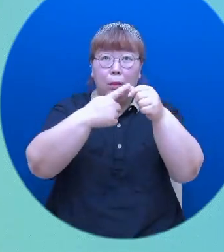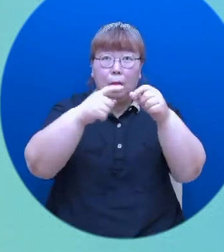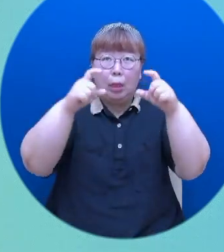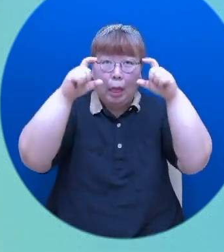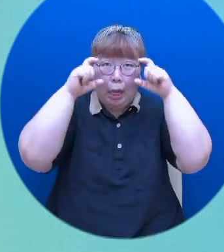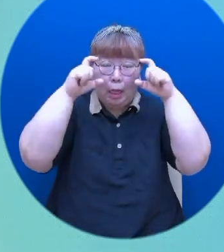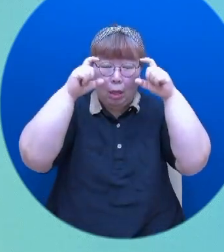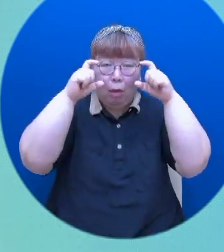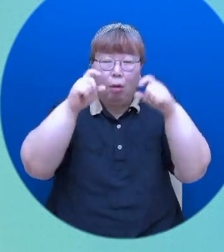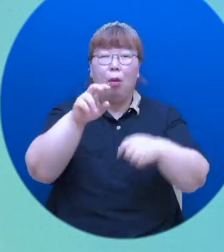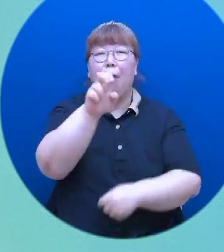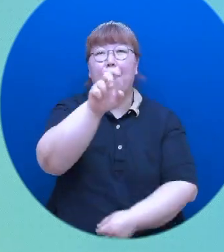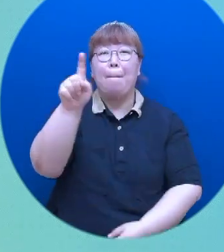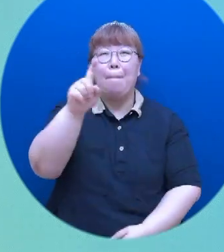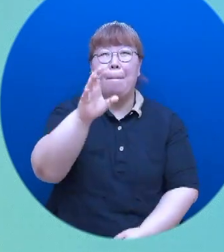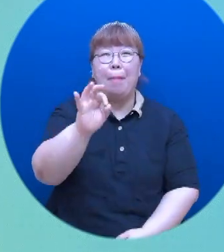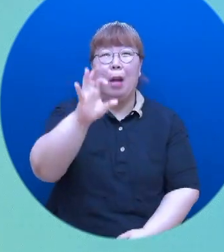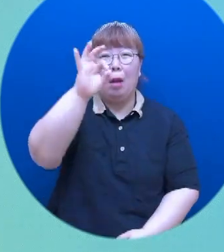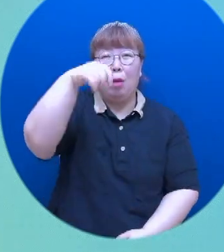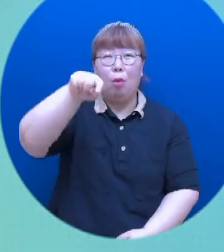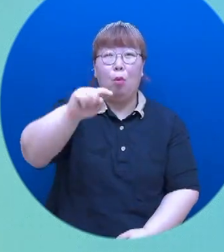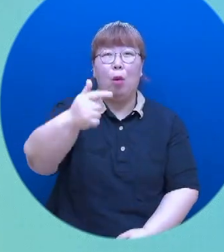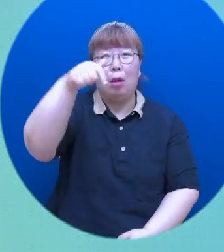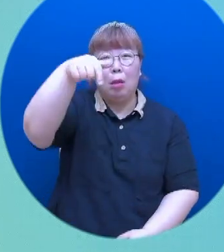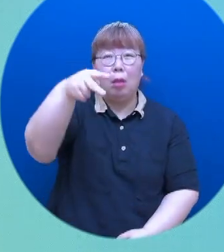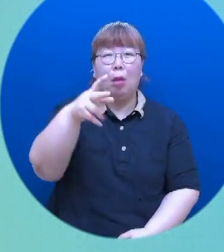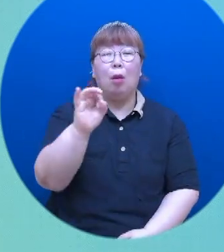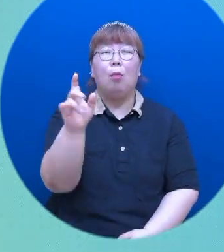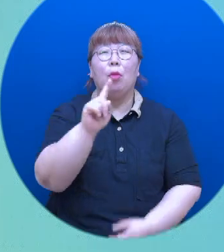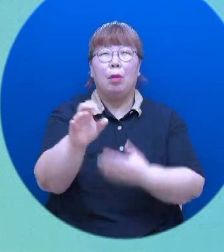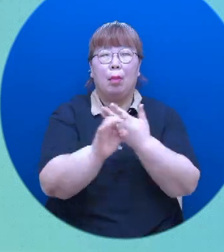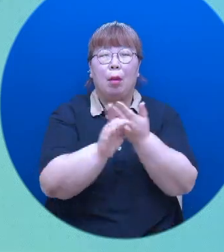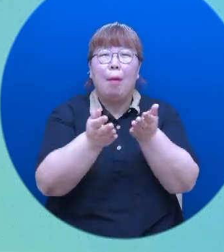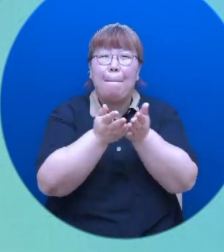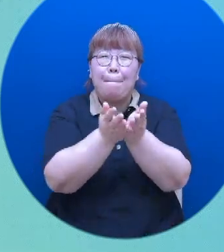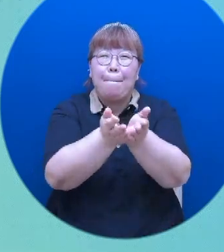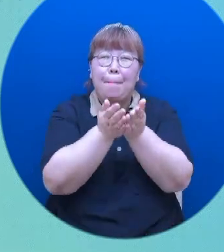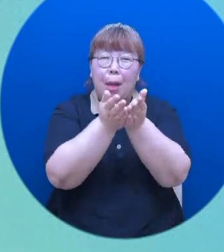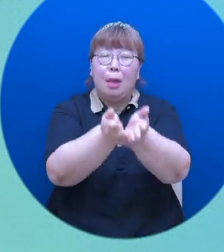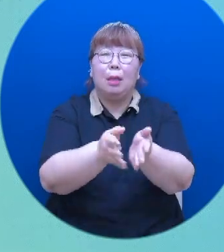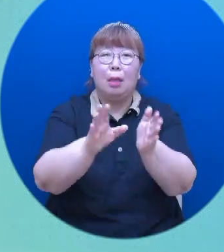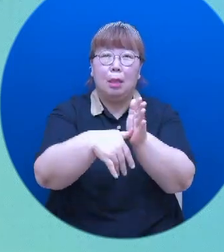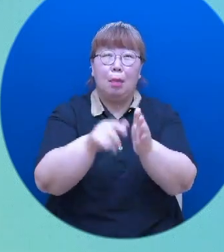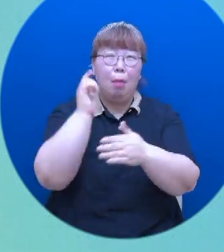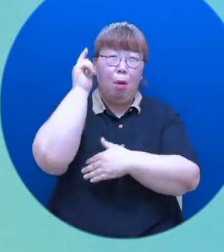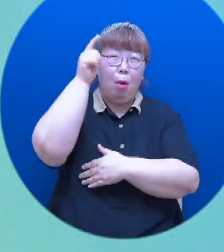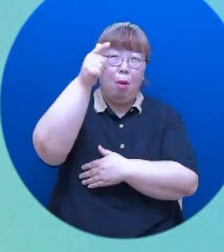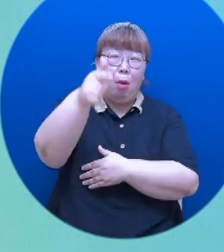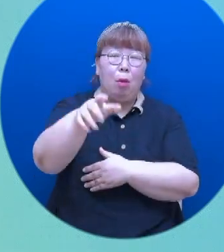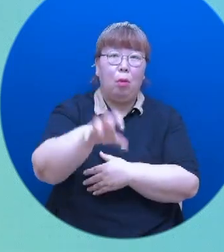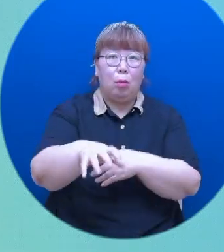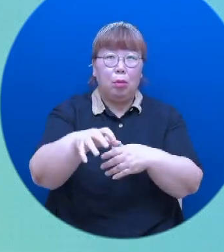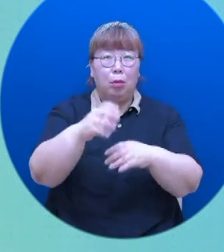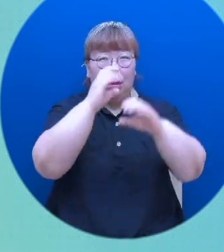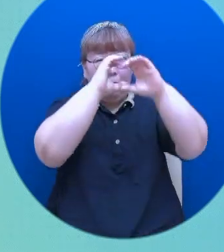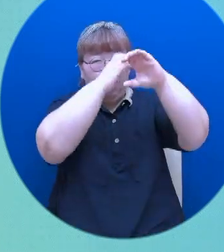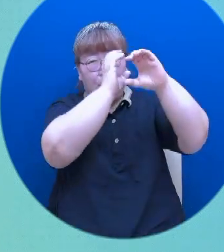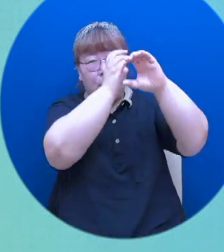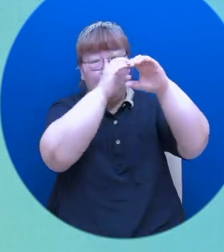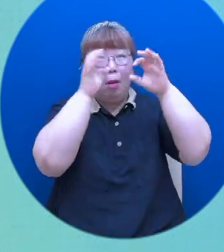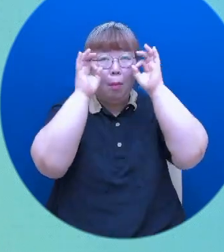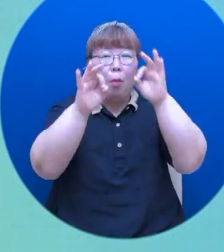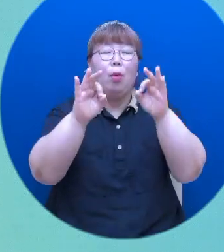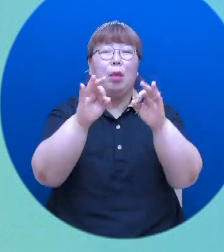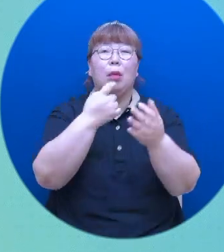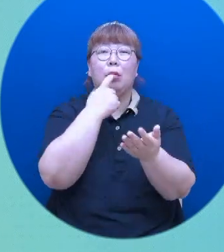망원경입니다. 망원경은 항해를 하게 될 때에 먼 곳을 바라보는 기구죠.